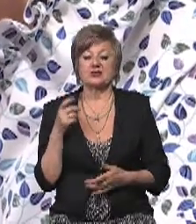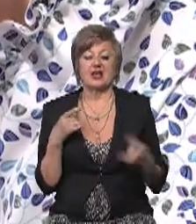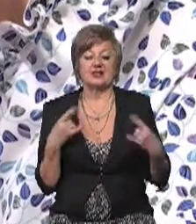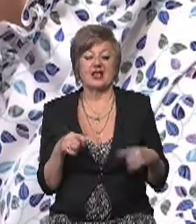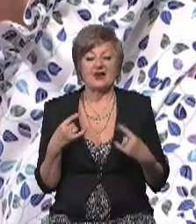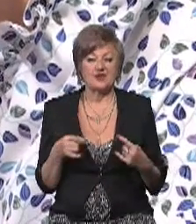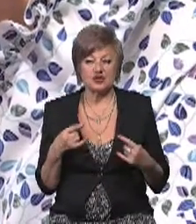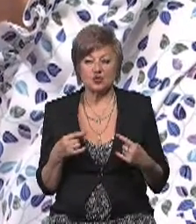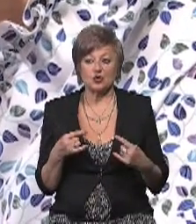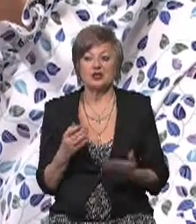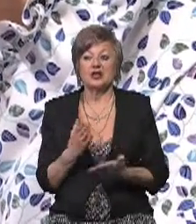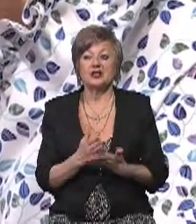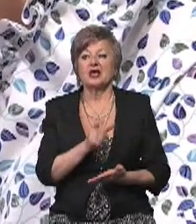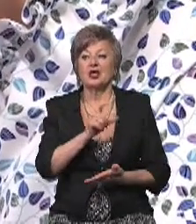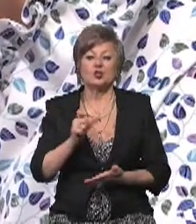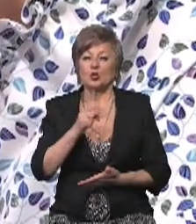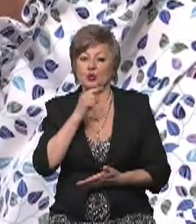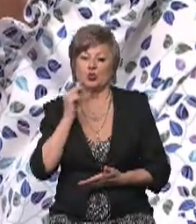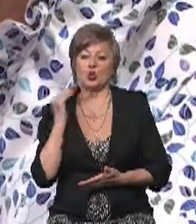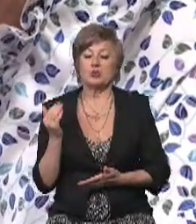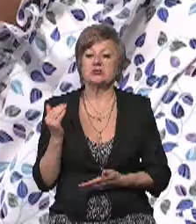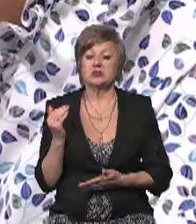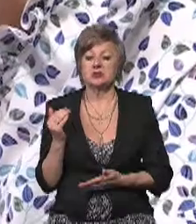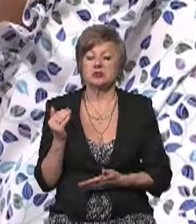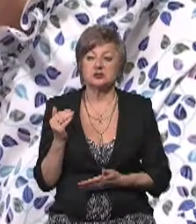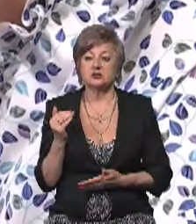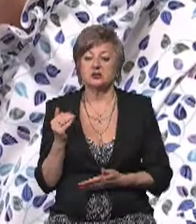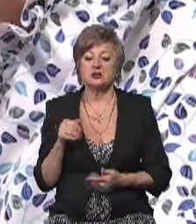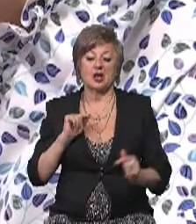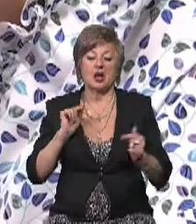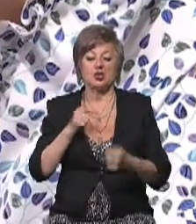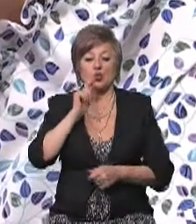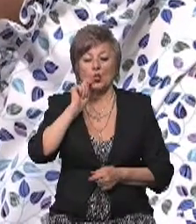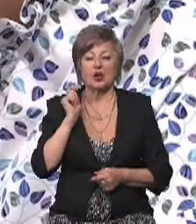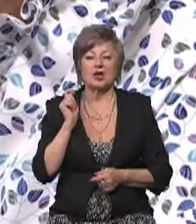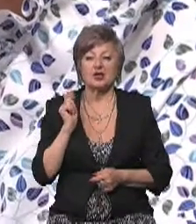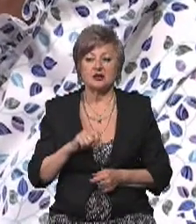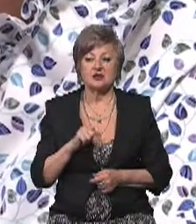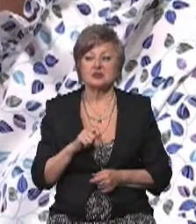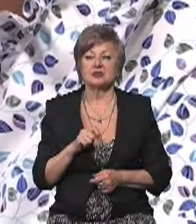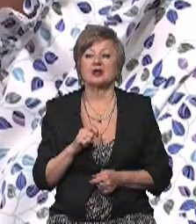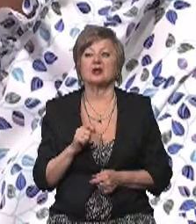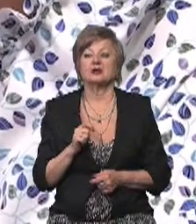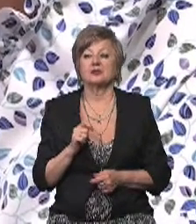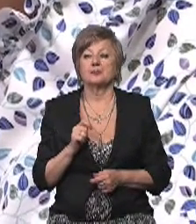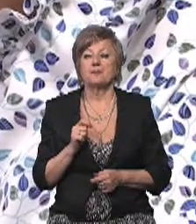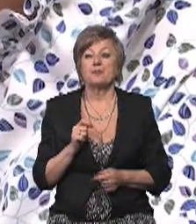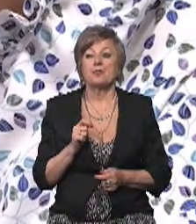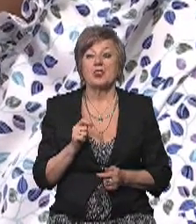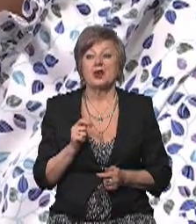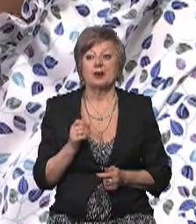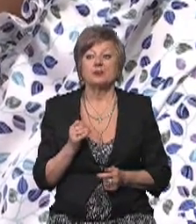телевізійних каналах, є люди проросійської орієнтації, антиукраїнської, будемо називати речі своїми